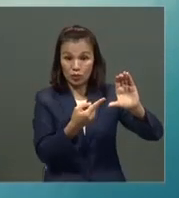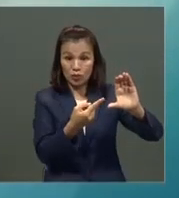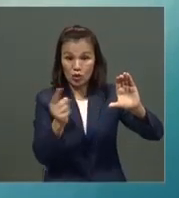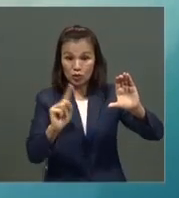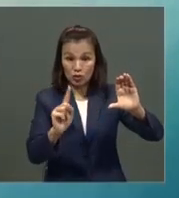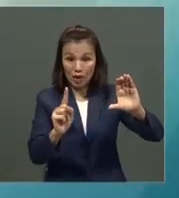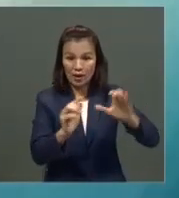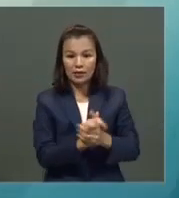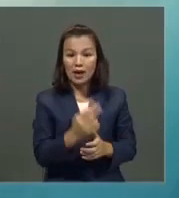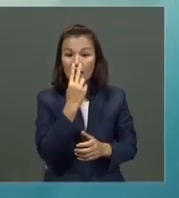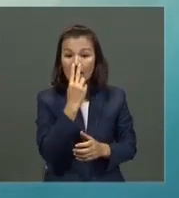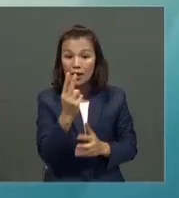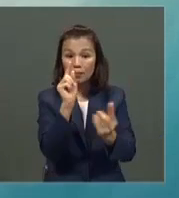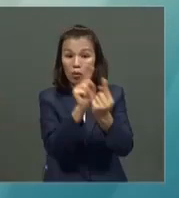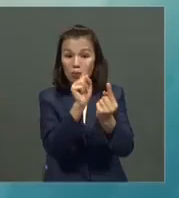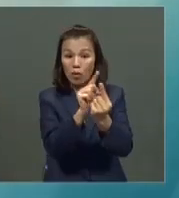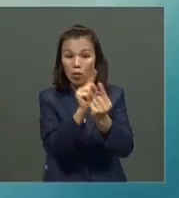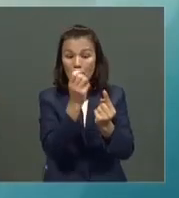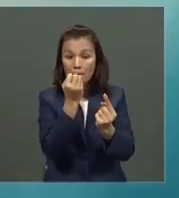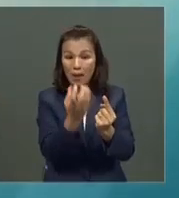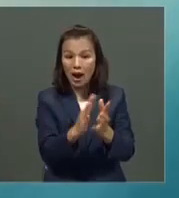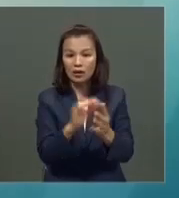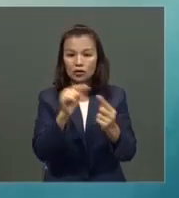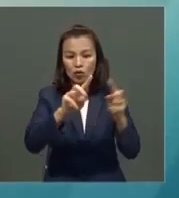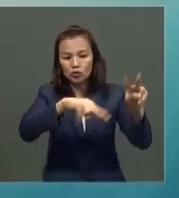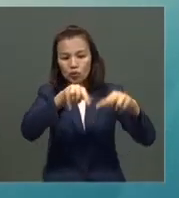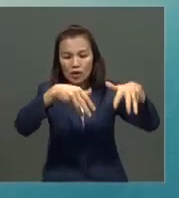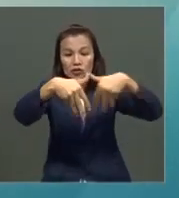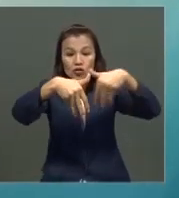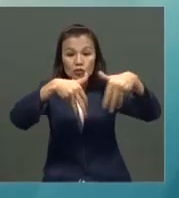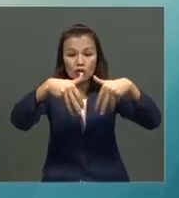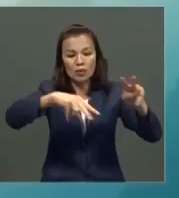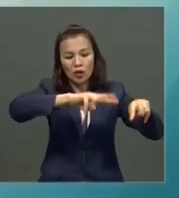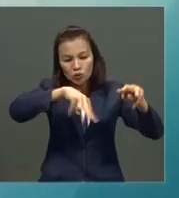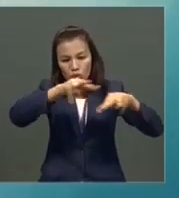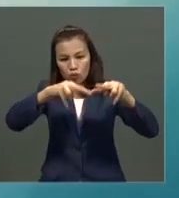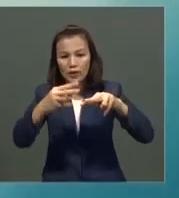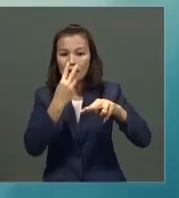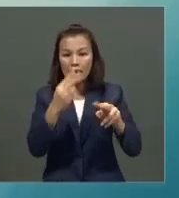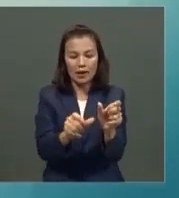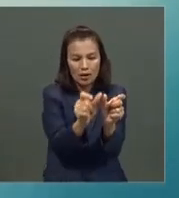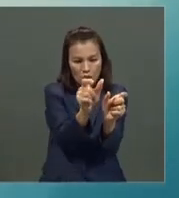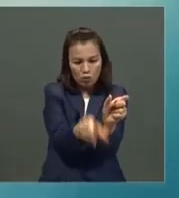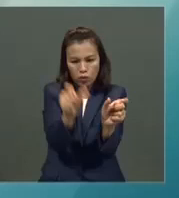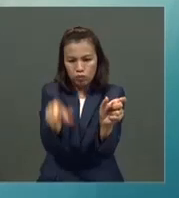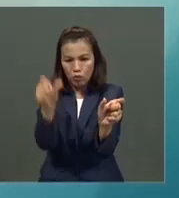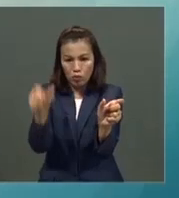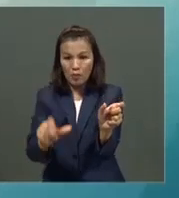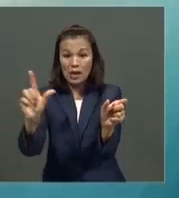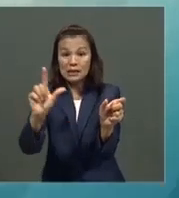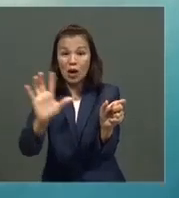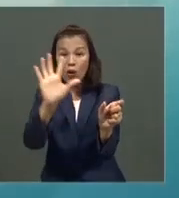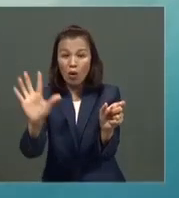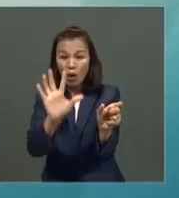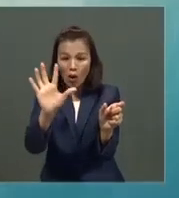วเลขสูงๆที่เรายังพบกันอยู่ก็คือเป็นการคัดกรองในชุมชนอย่างเป็นกราฟแท่งสีไข่ไก่นะคะวันนี้รายง